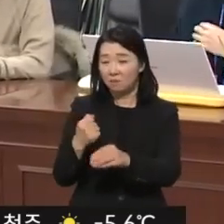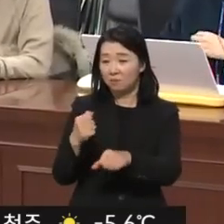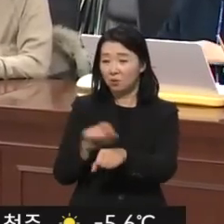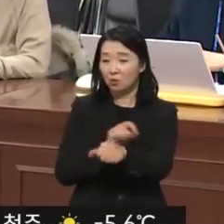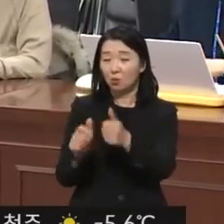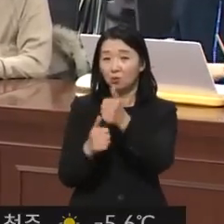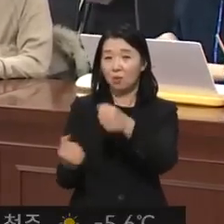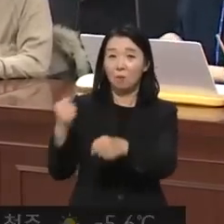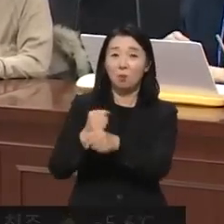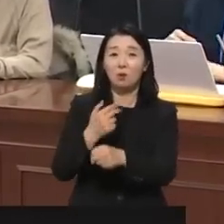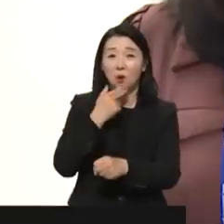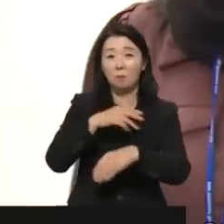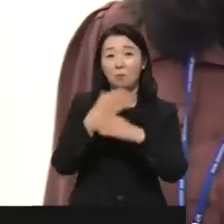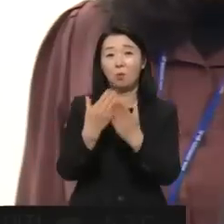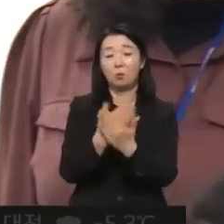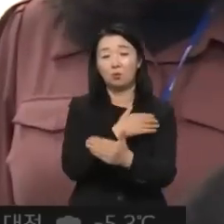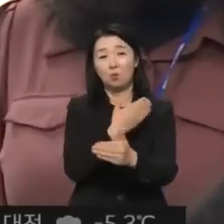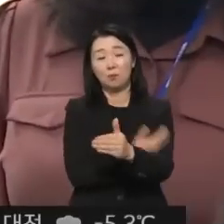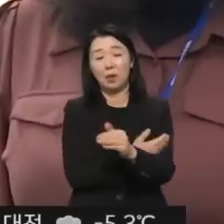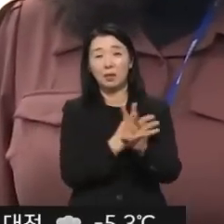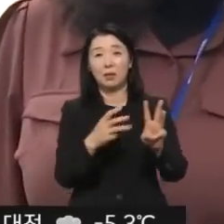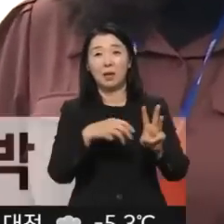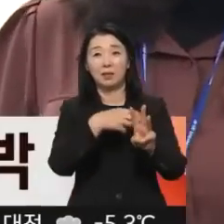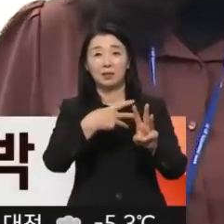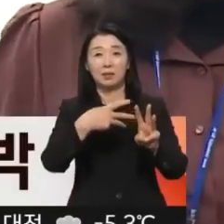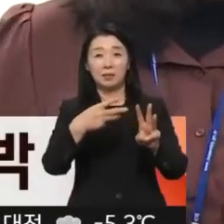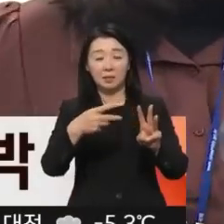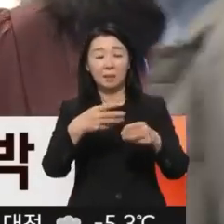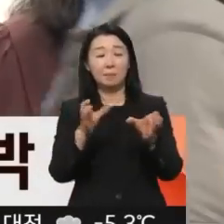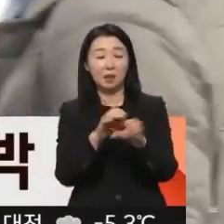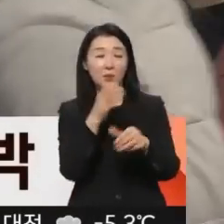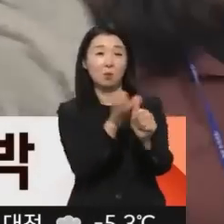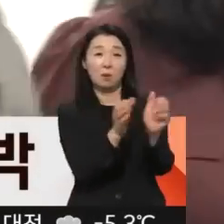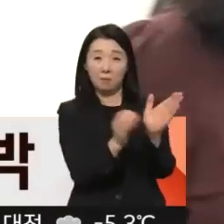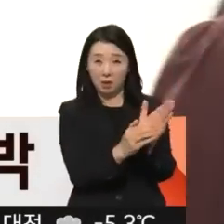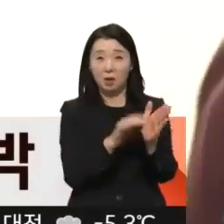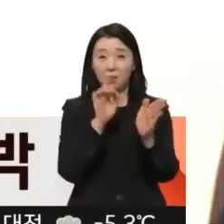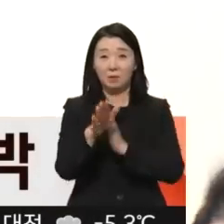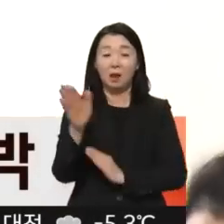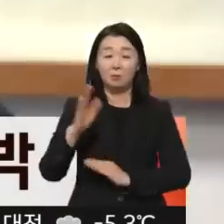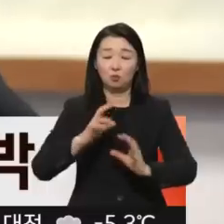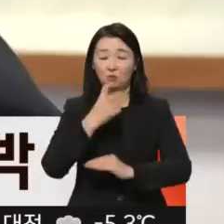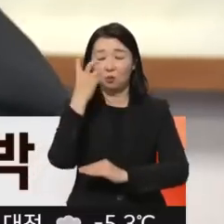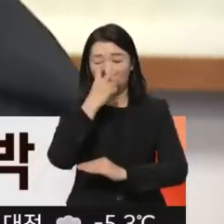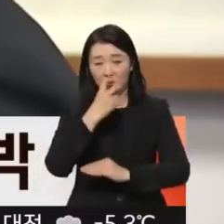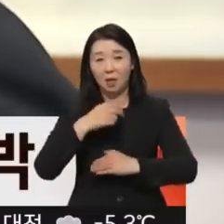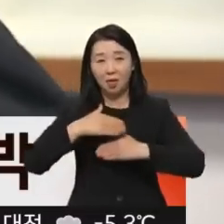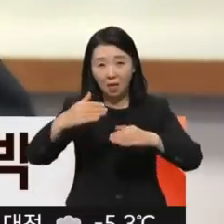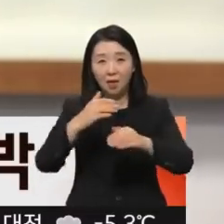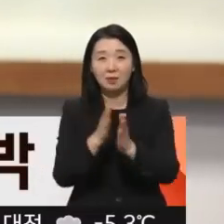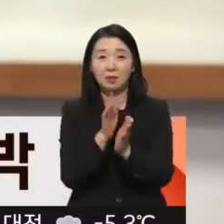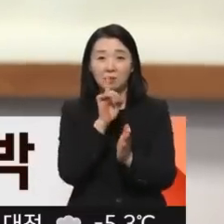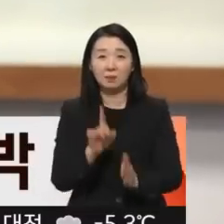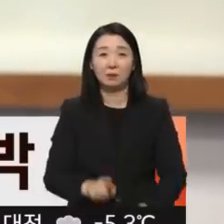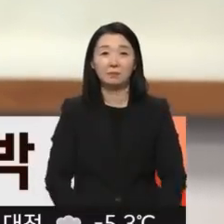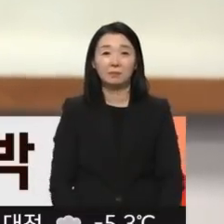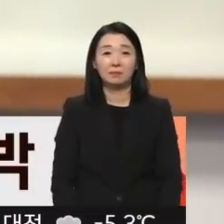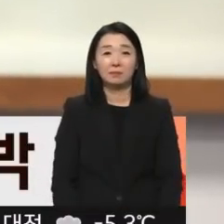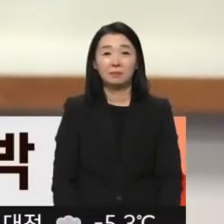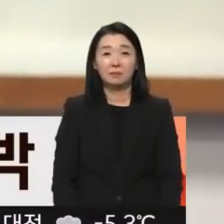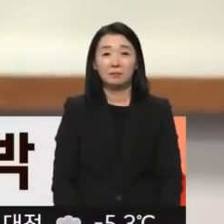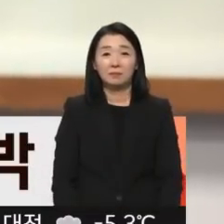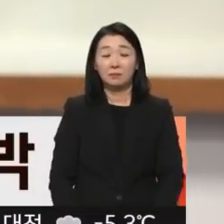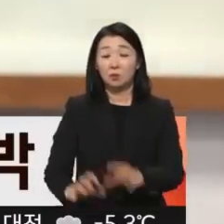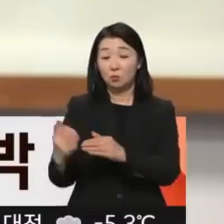않는다면 모든 권한을 야3당에게 위임하고 내일부터 본격적인 국정조사에 들어갈 거라고 여당을